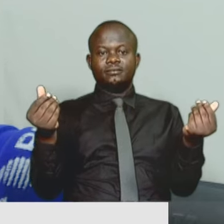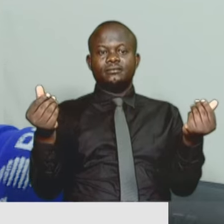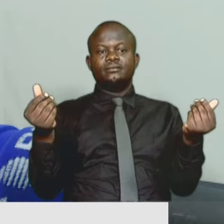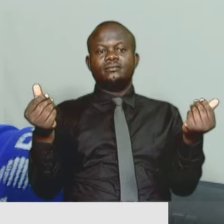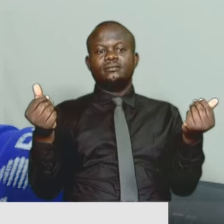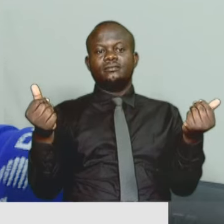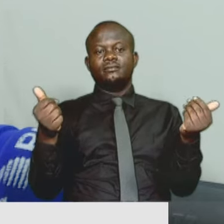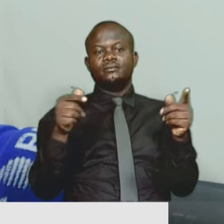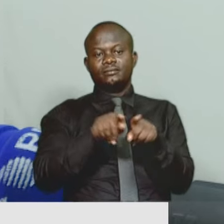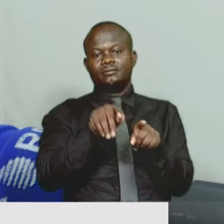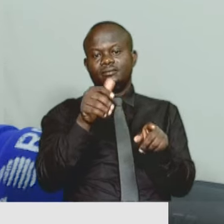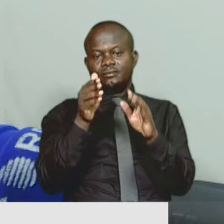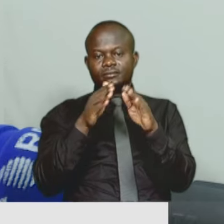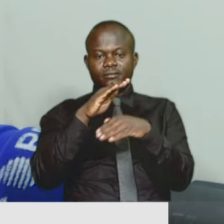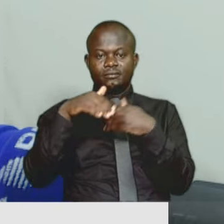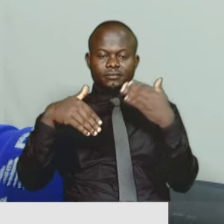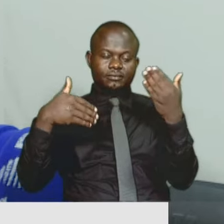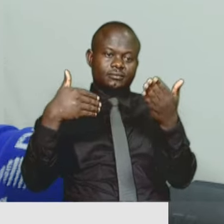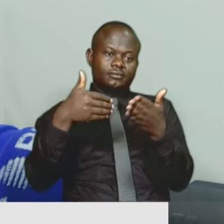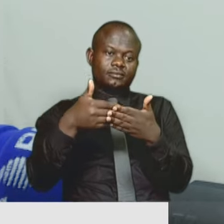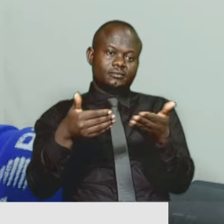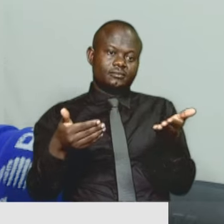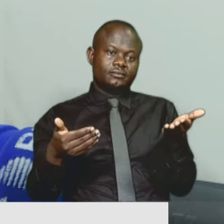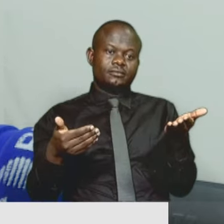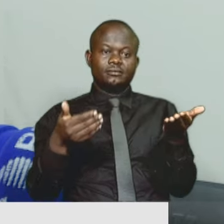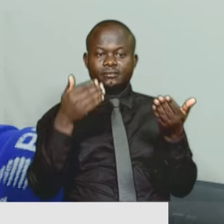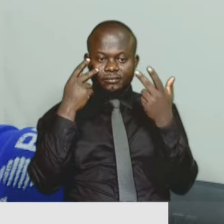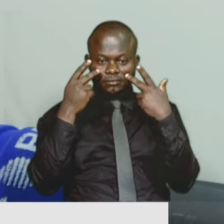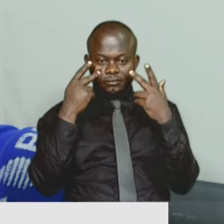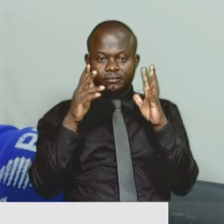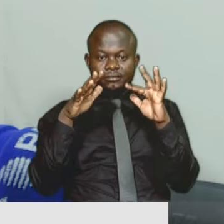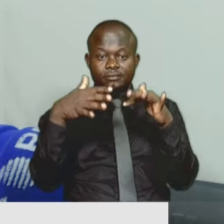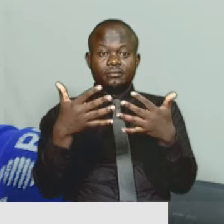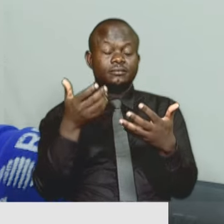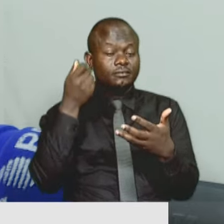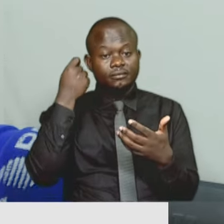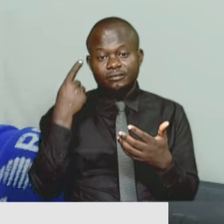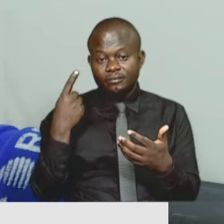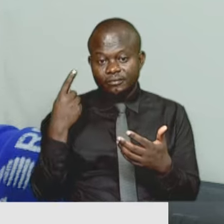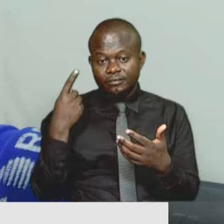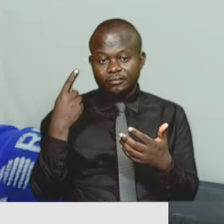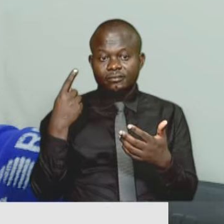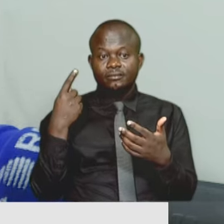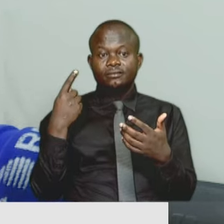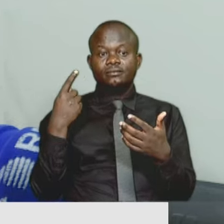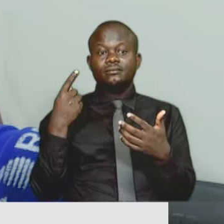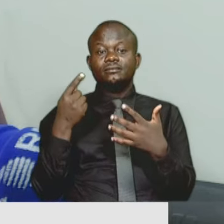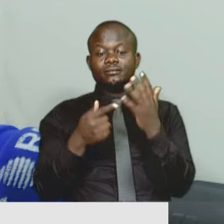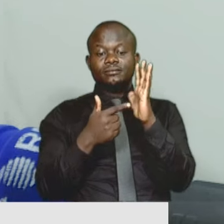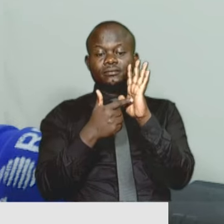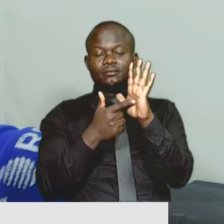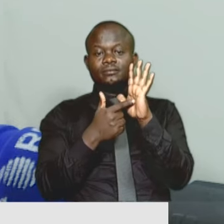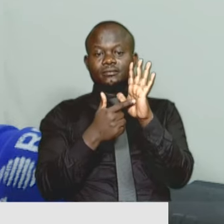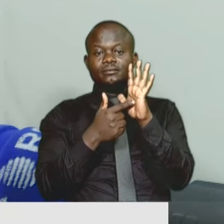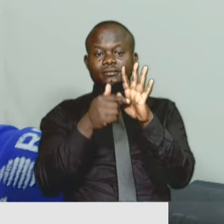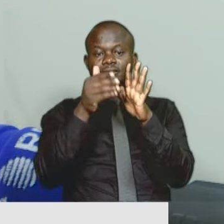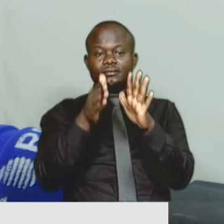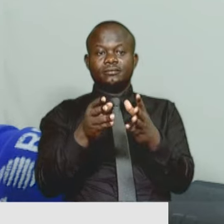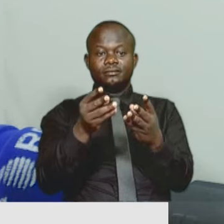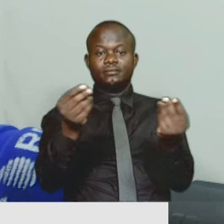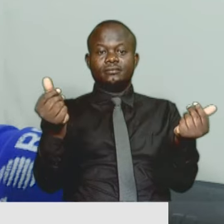nk'undi muntu wese murabona uko ameze ubwo biba byerekana ko umuntu